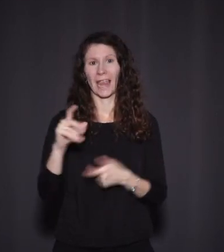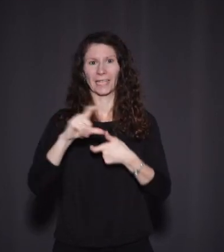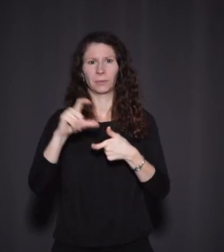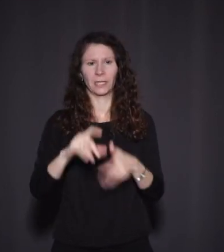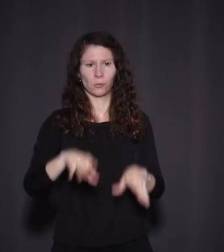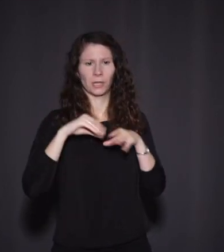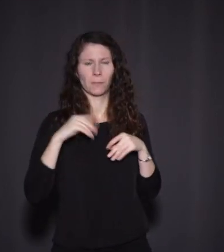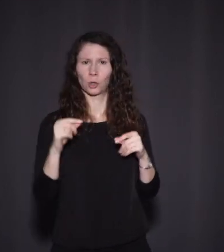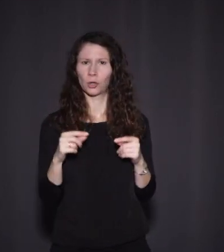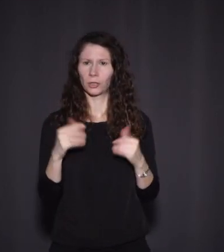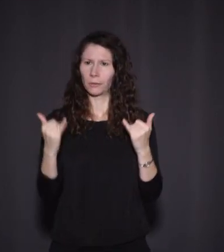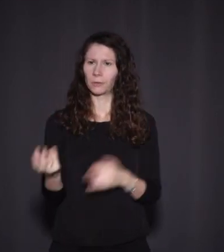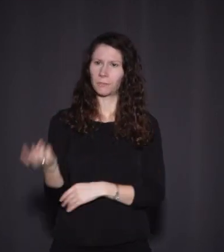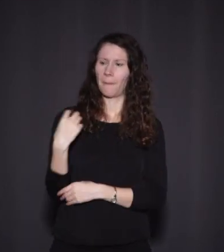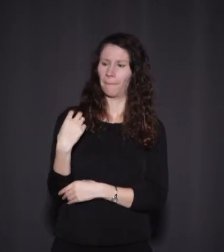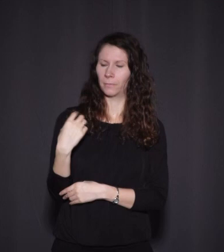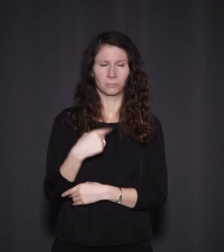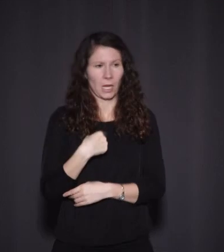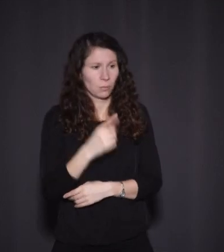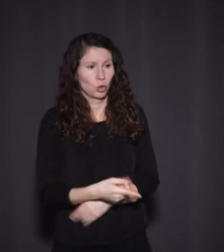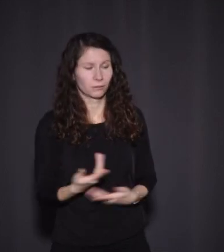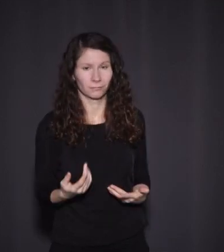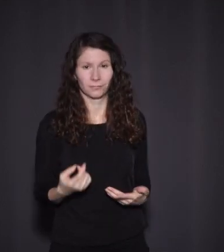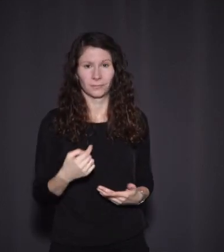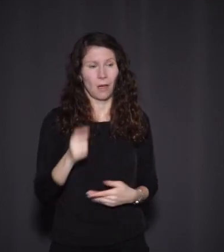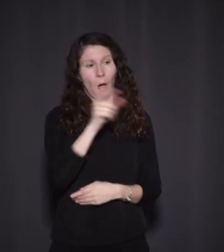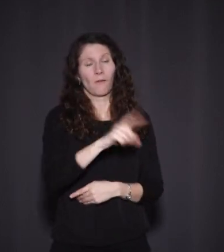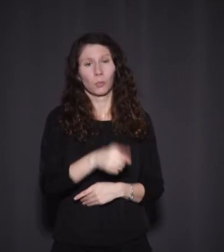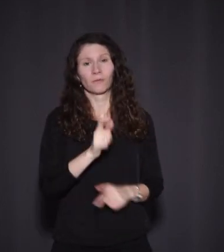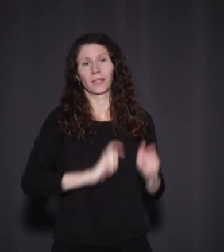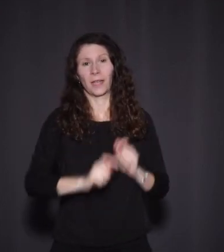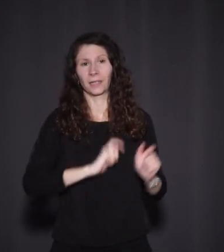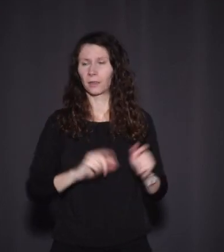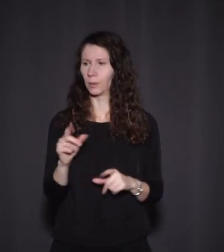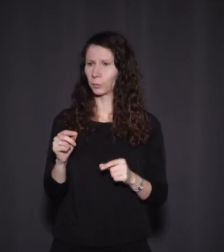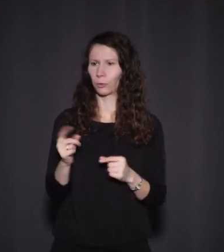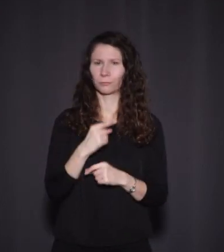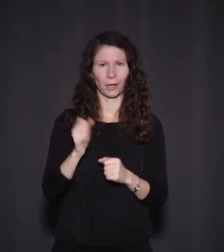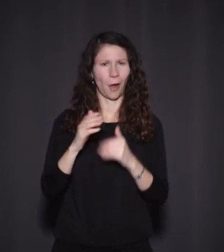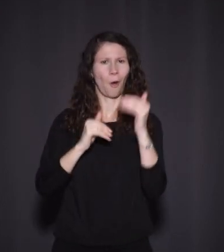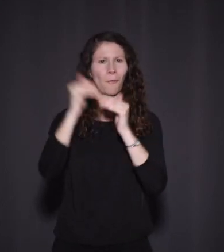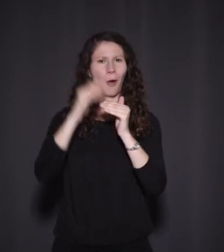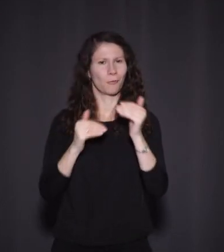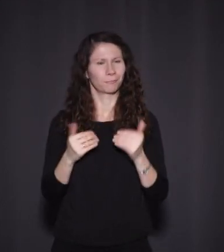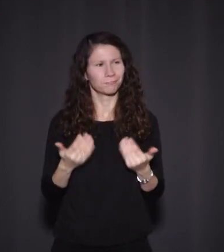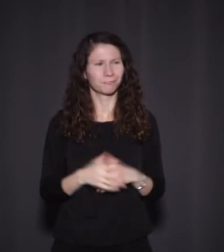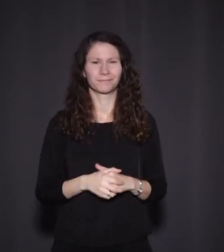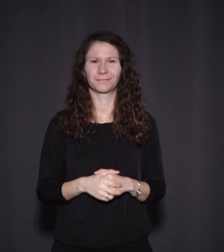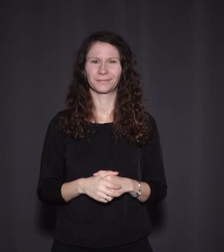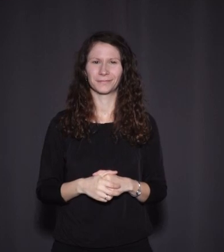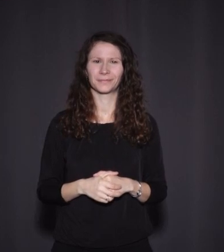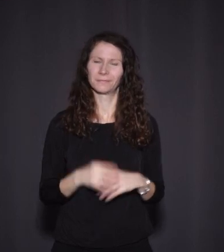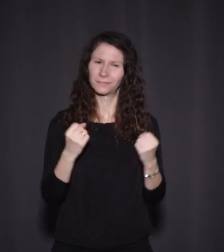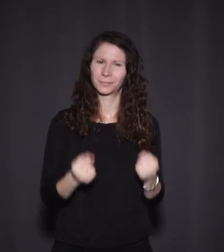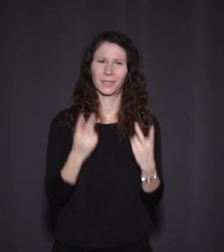quasi mit am Tisch ab jetzt. Also muss ich ja. Einer muss sie ja verteidigen da hier. Können wir ja drauf aufbauen. Ich glaube, wir haben in den zentralen Punkten,